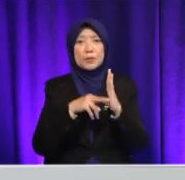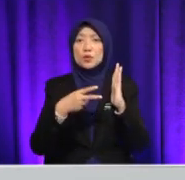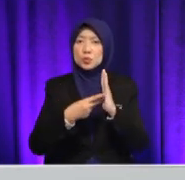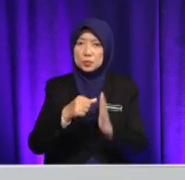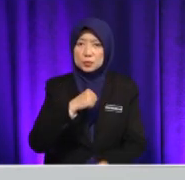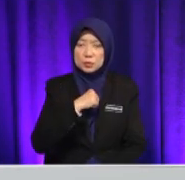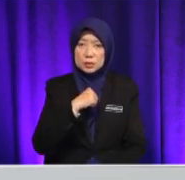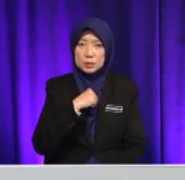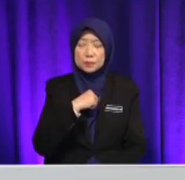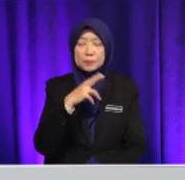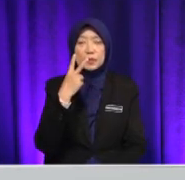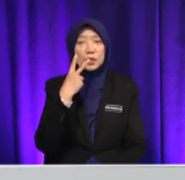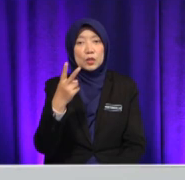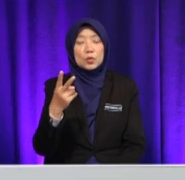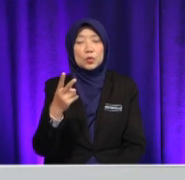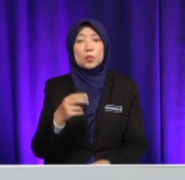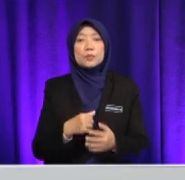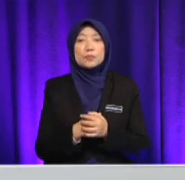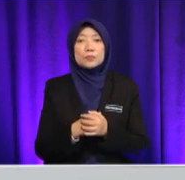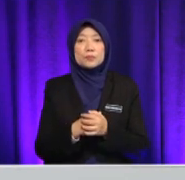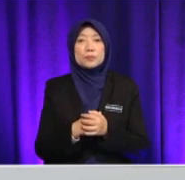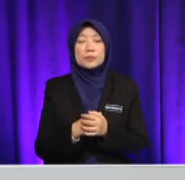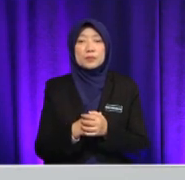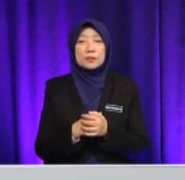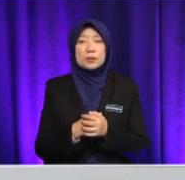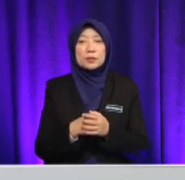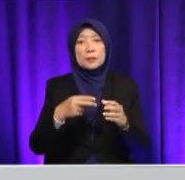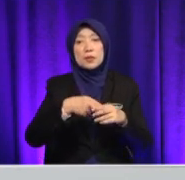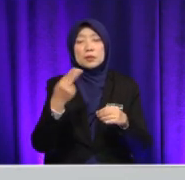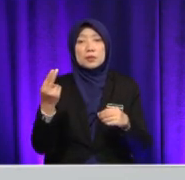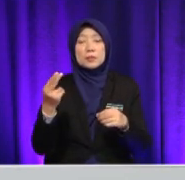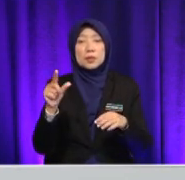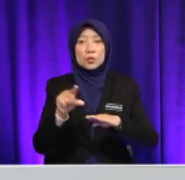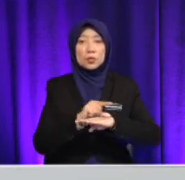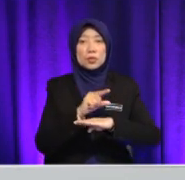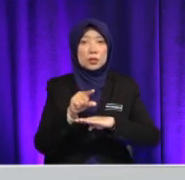ya Oke kalau kita tengok Papa tanda akrilik ini dihasilkan menggunakan